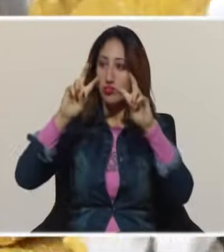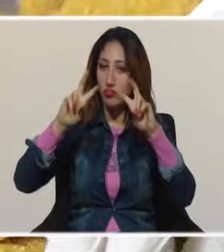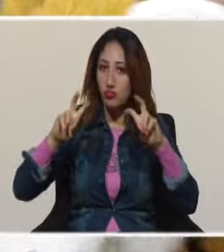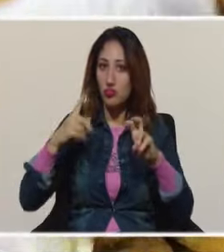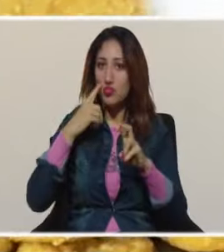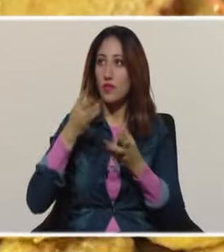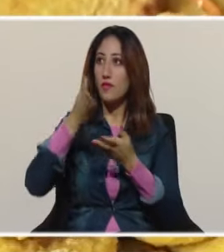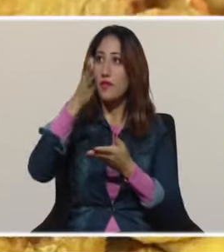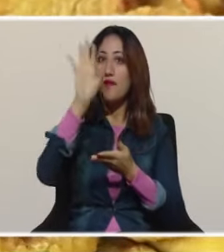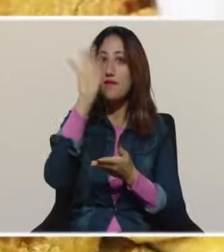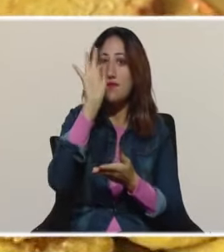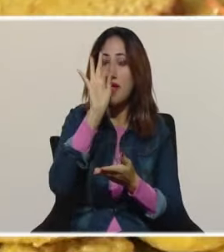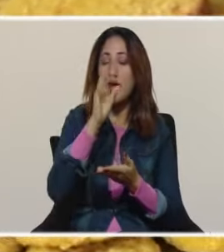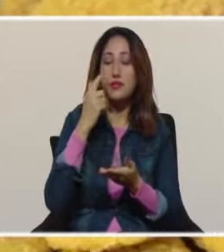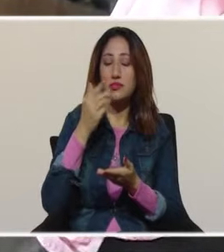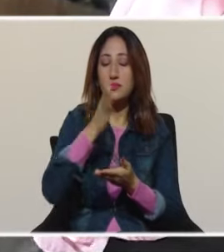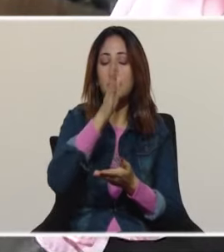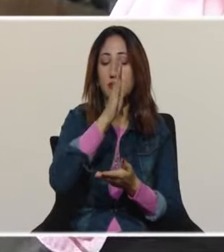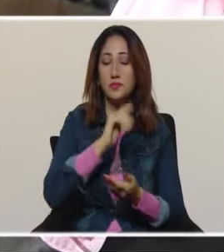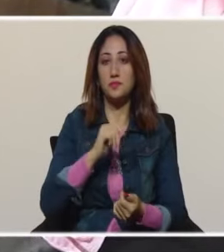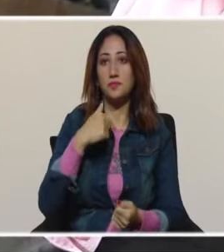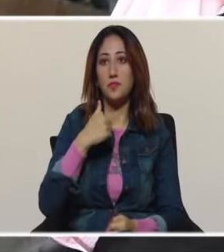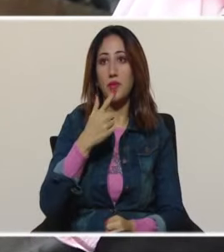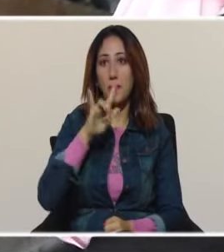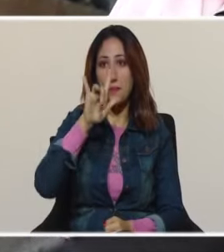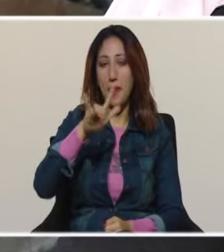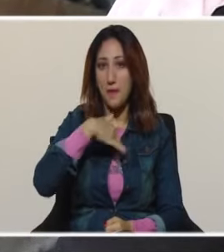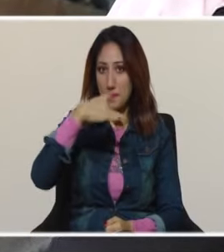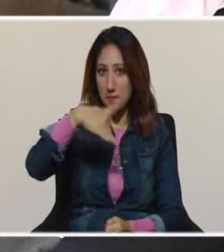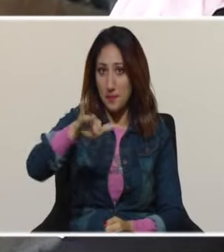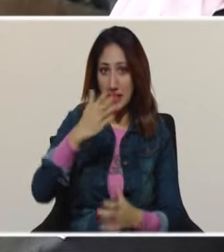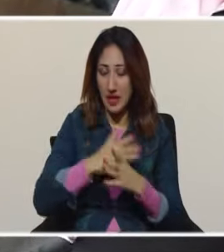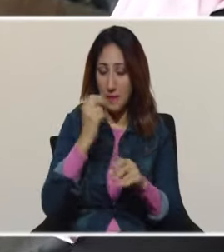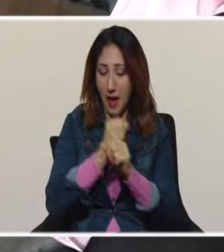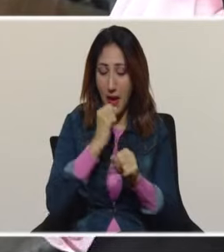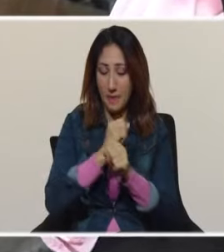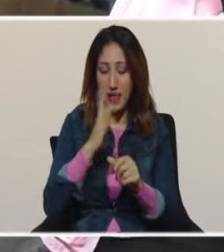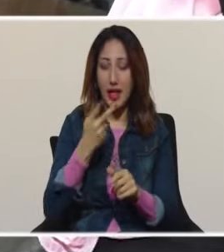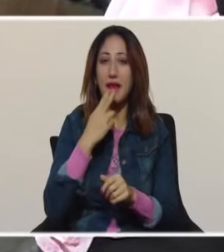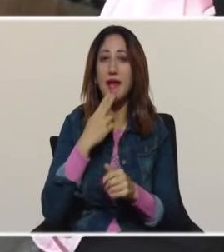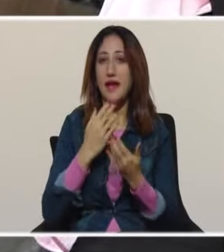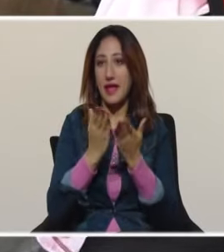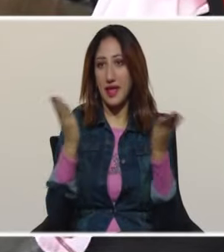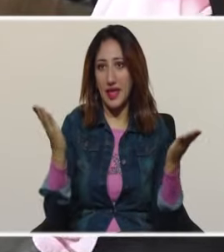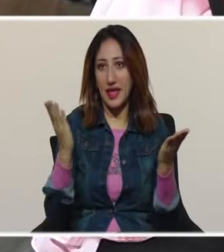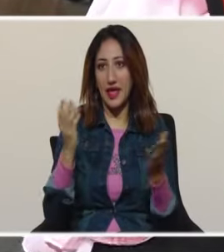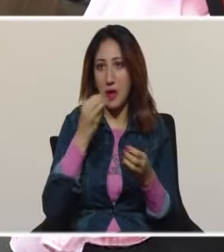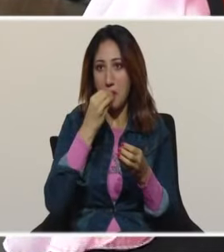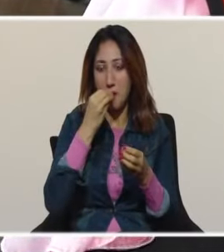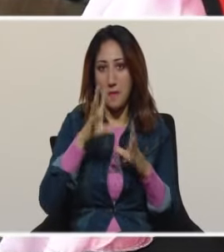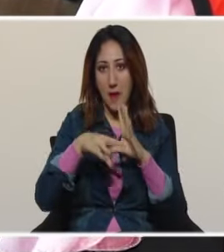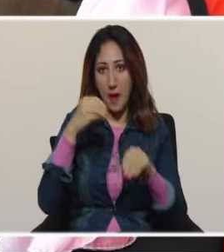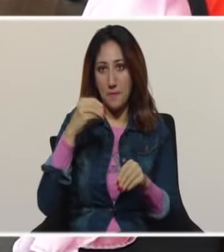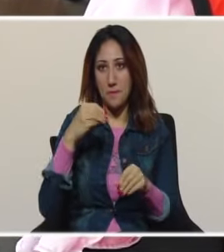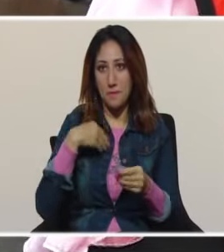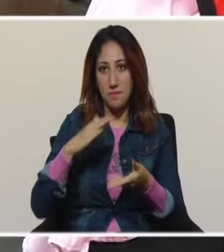توجيهها للحاجات لأصحابها. أنا بحب أجي علشان أشارك في إن أنا أعمل الوجبة، أشارك